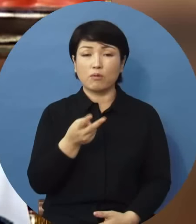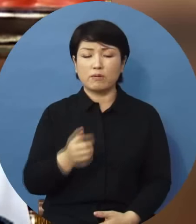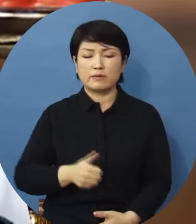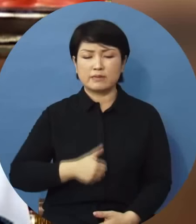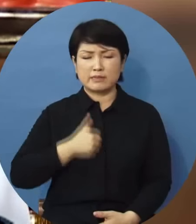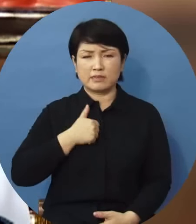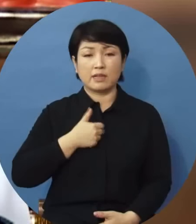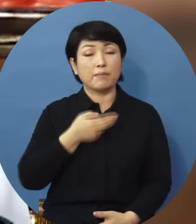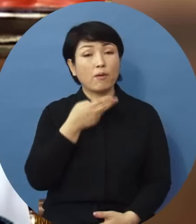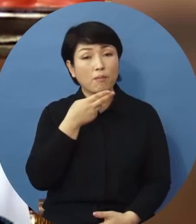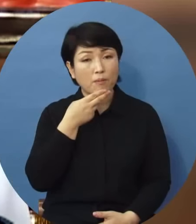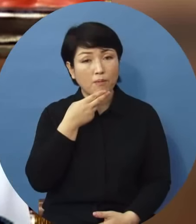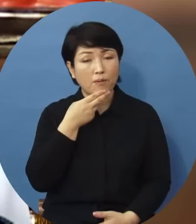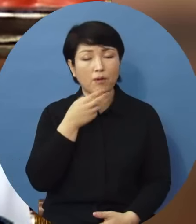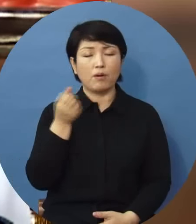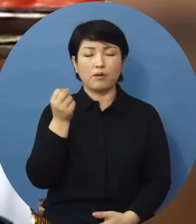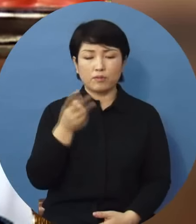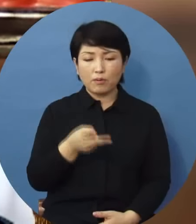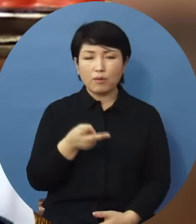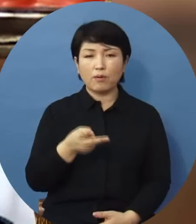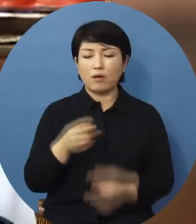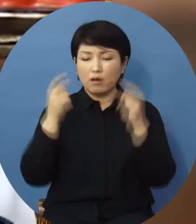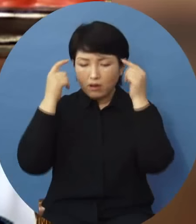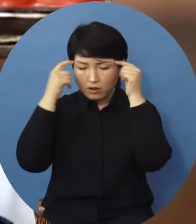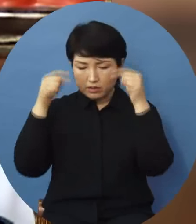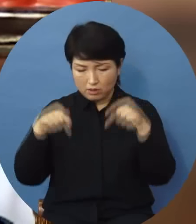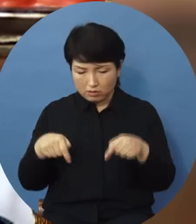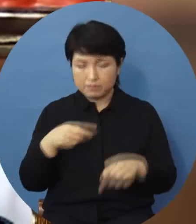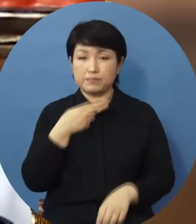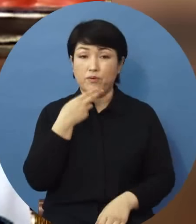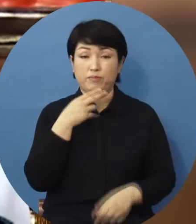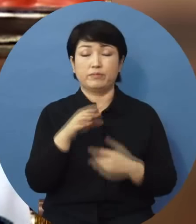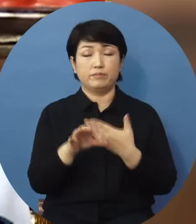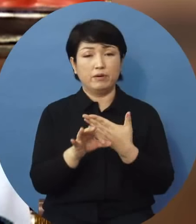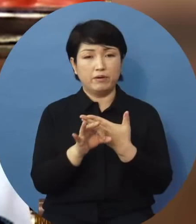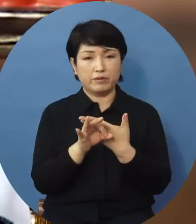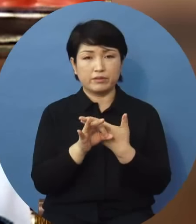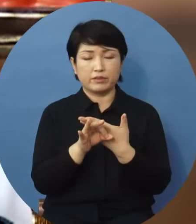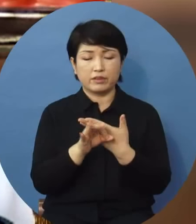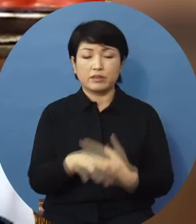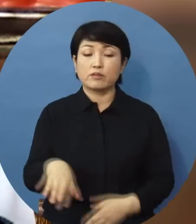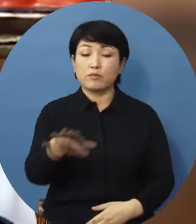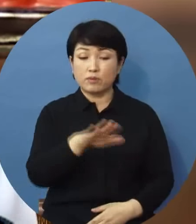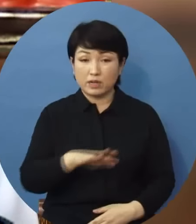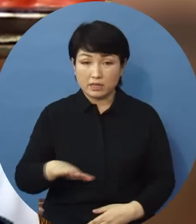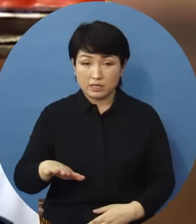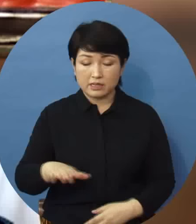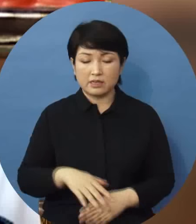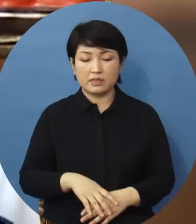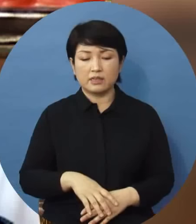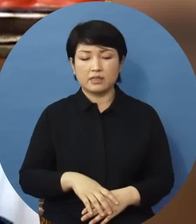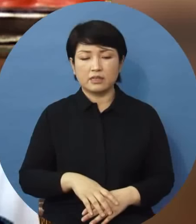또 성냄이 없고 그리고 어리석음이 없다면 우리는